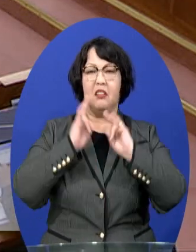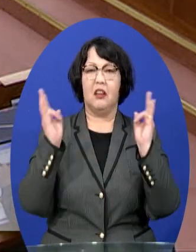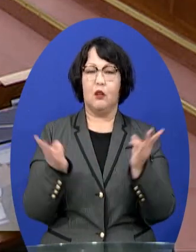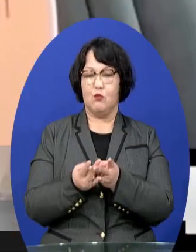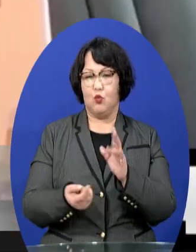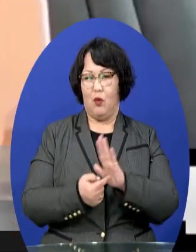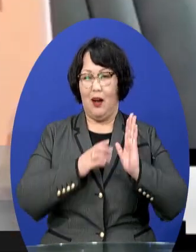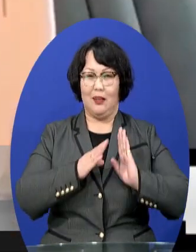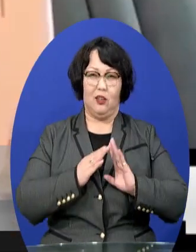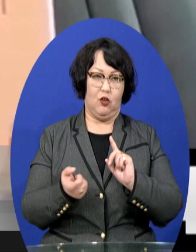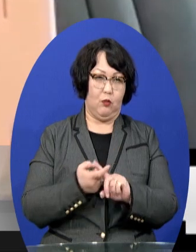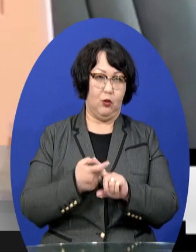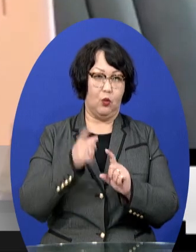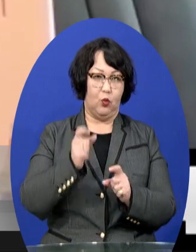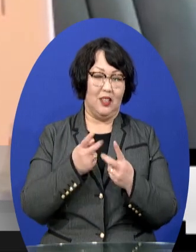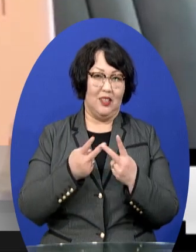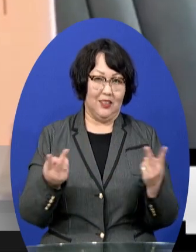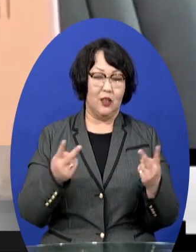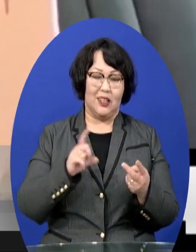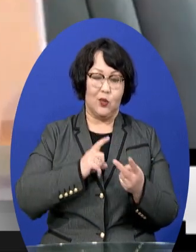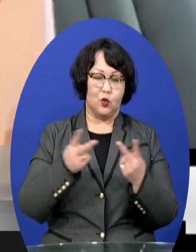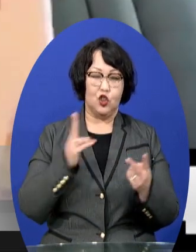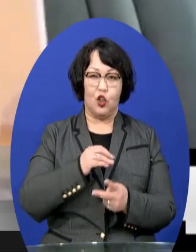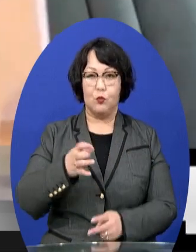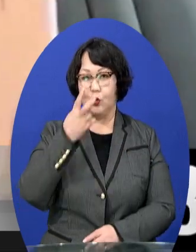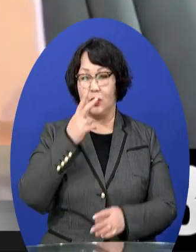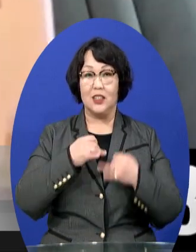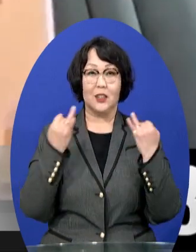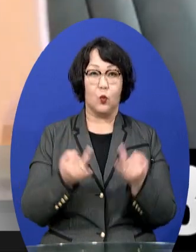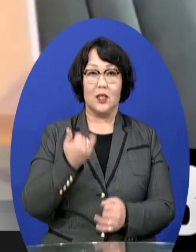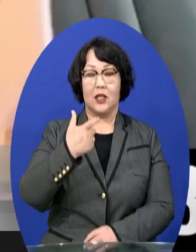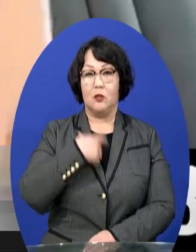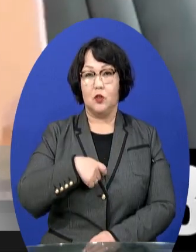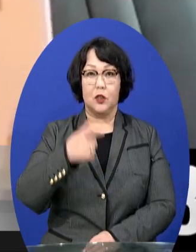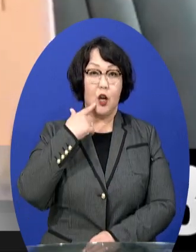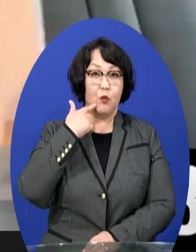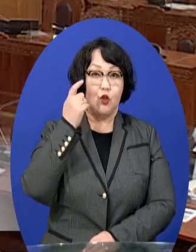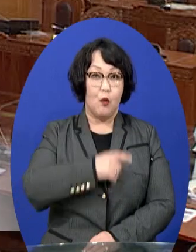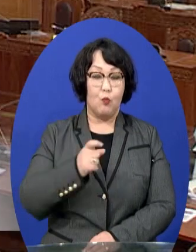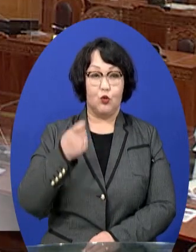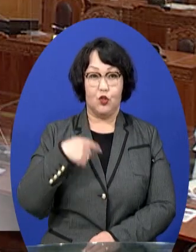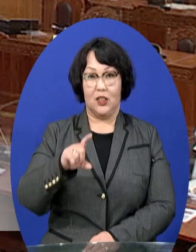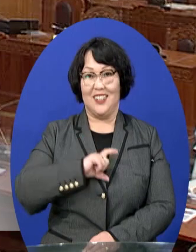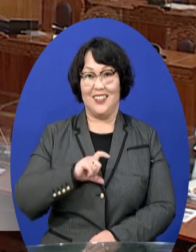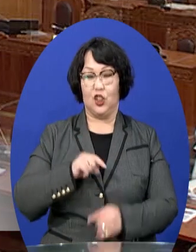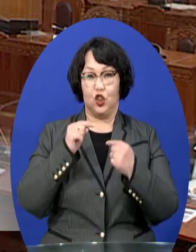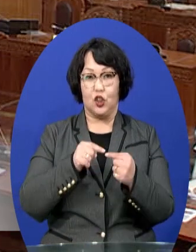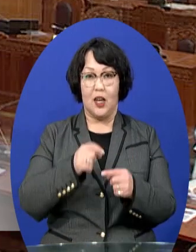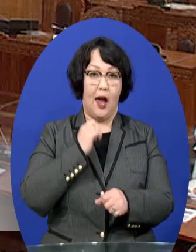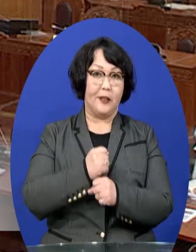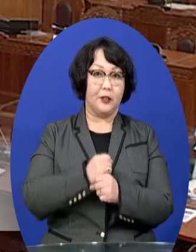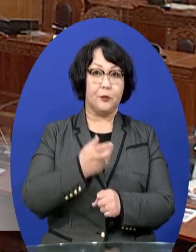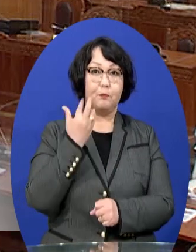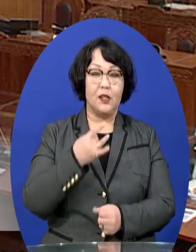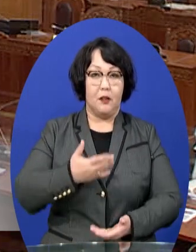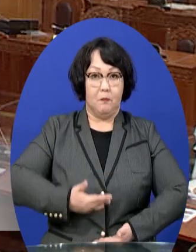эрхийн үндэсний комиссийн үзэж байгаа юм. За улсын хурлын зарим гишүүний хувьд эмгтээчүүдийн эрхийн зөрчил ажлын байрны